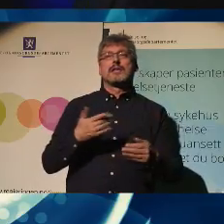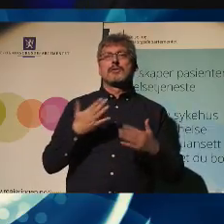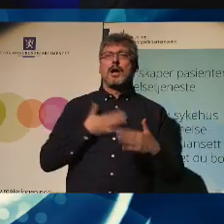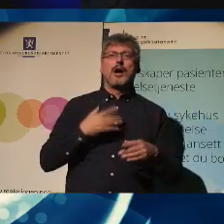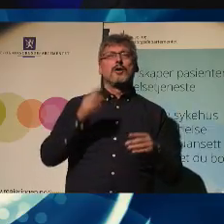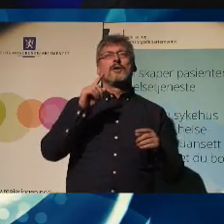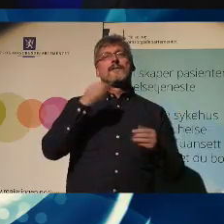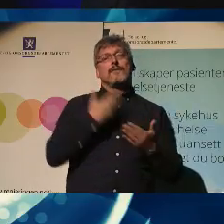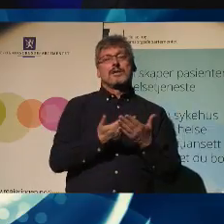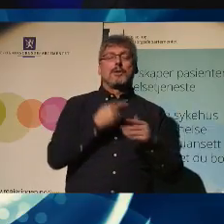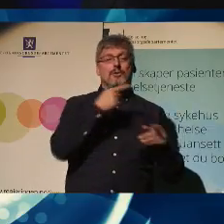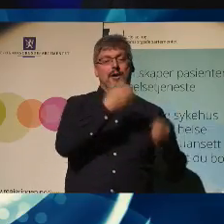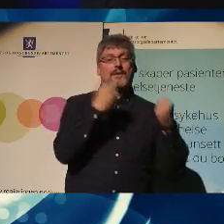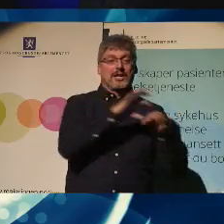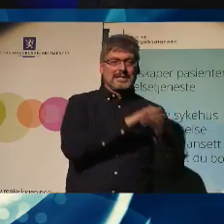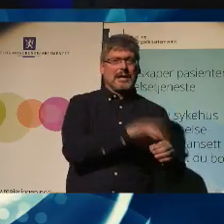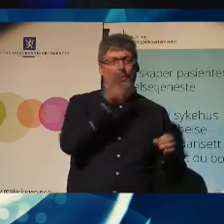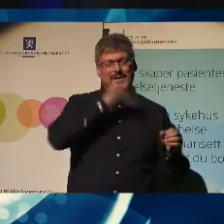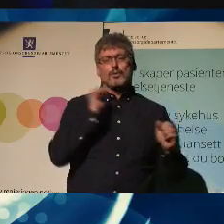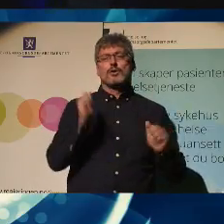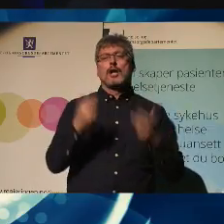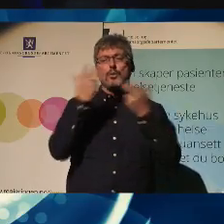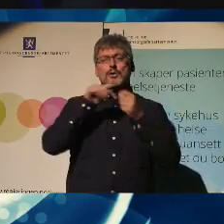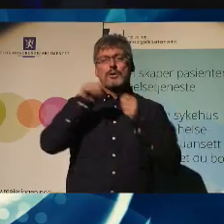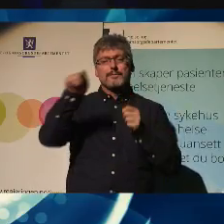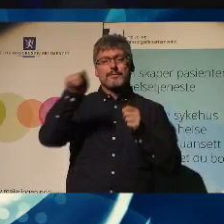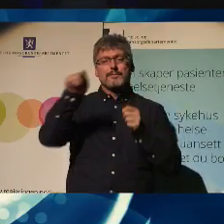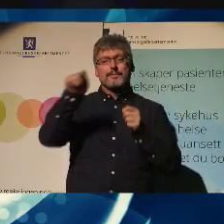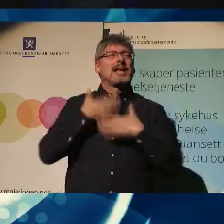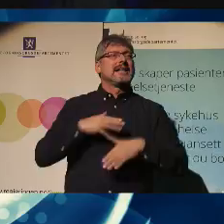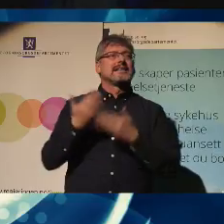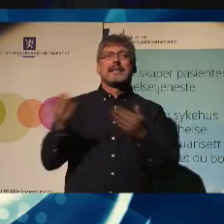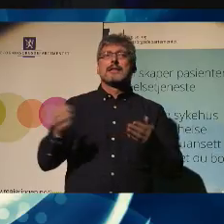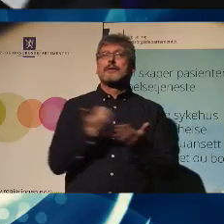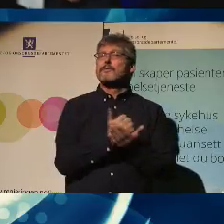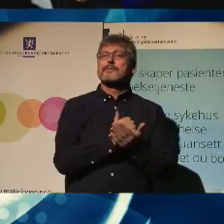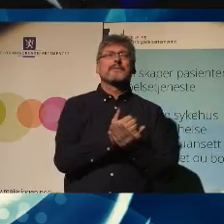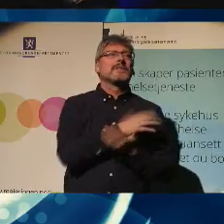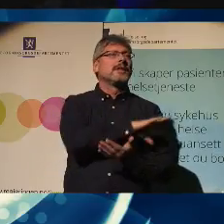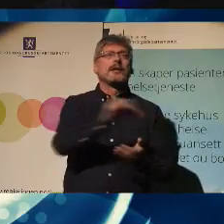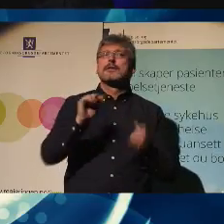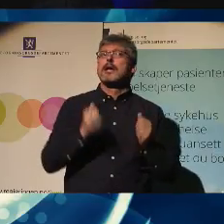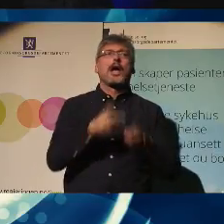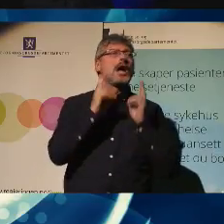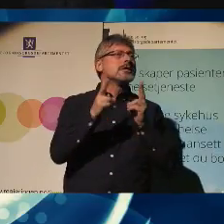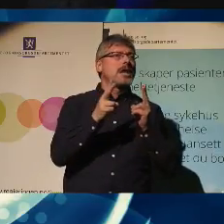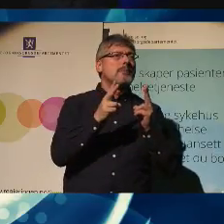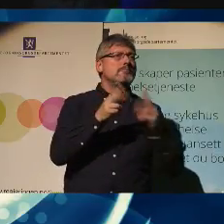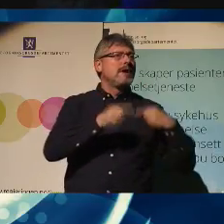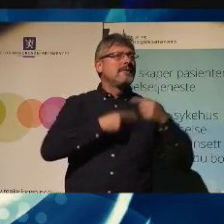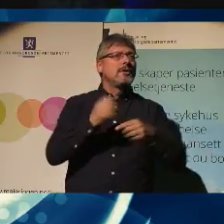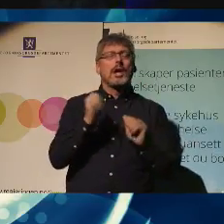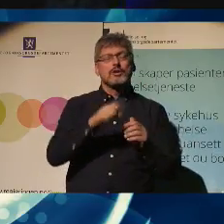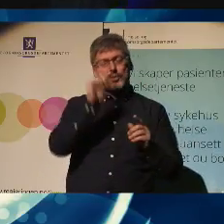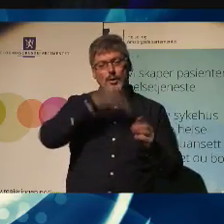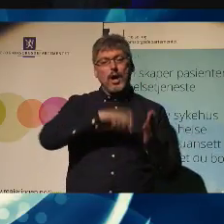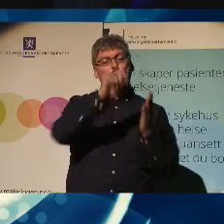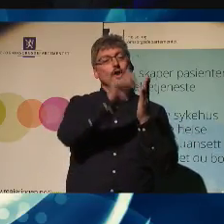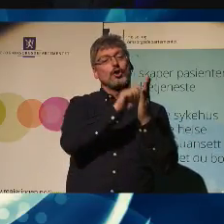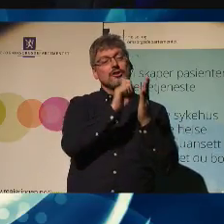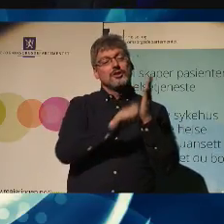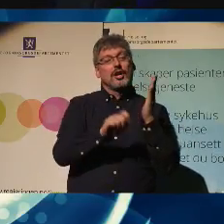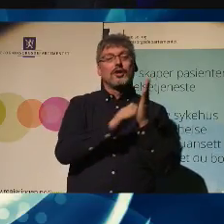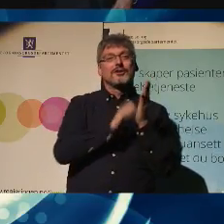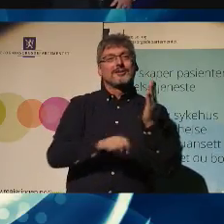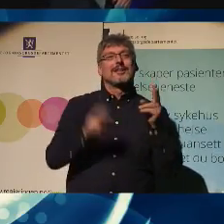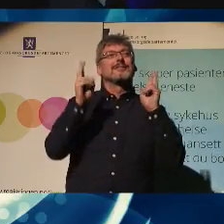til en undersøkelse i spesialisthelsetjenesten. Kanskje det ikke sånn at alle skal ha akkurat samme forløp. Kanskje kan du krysse av, slik som